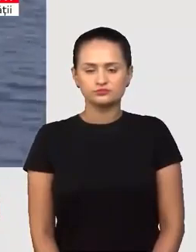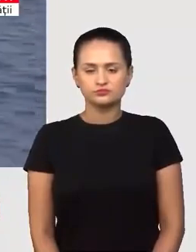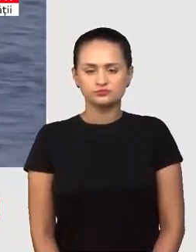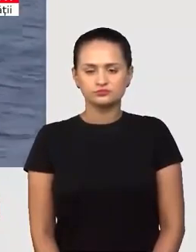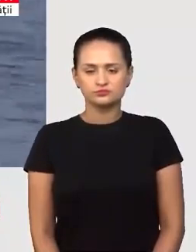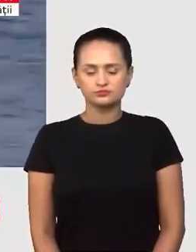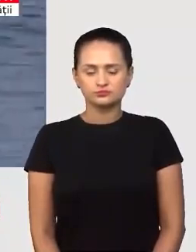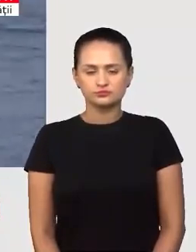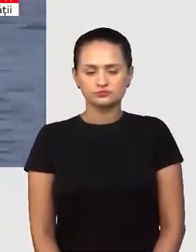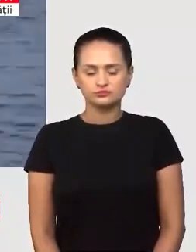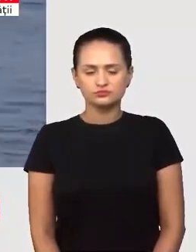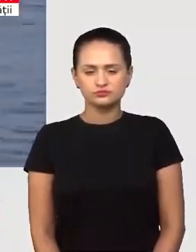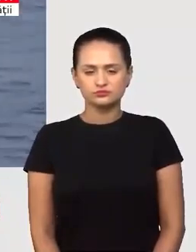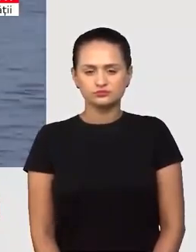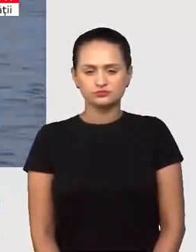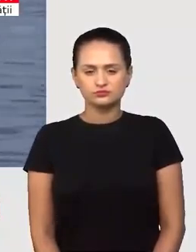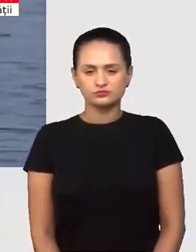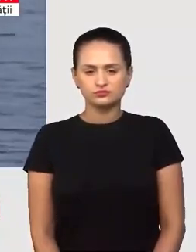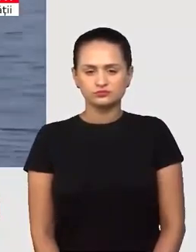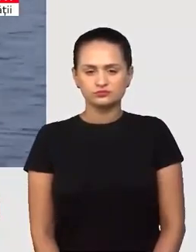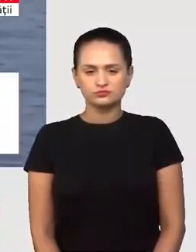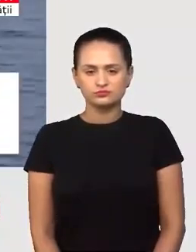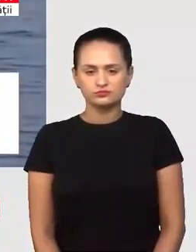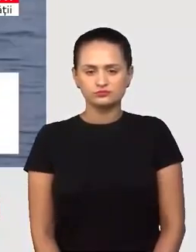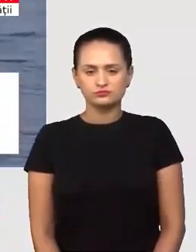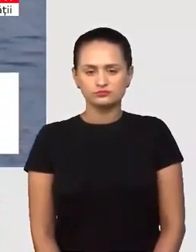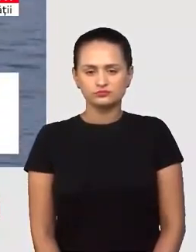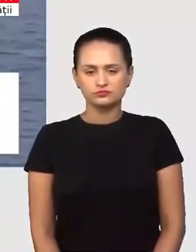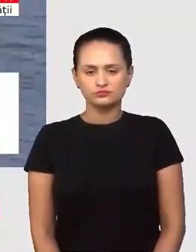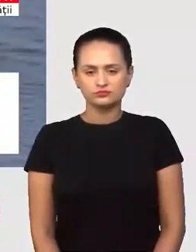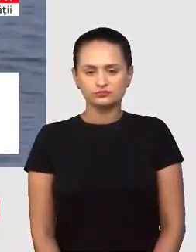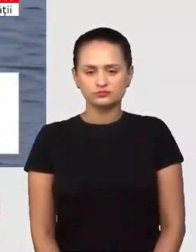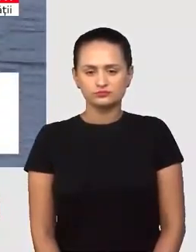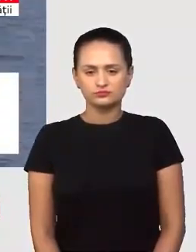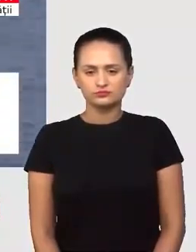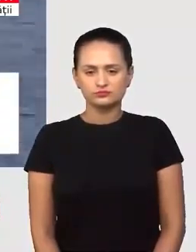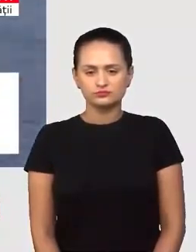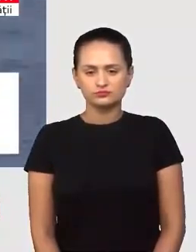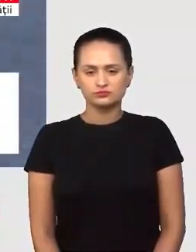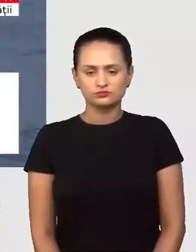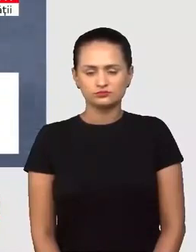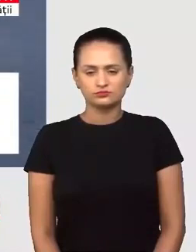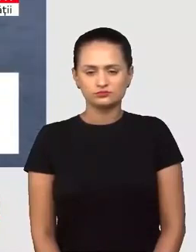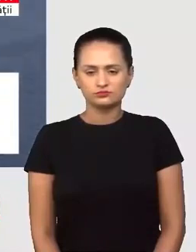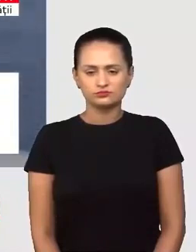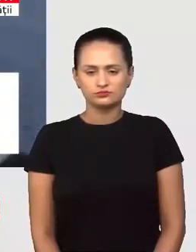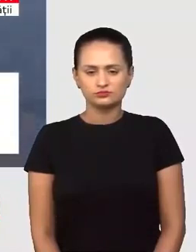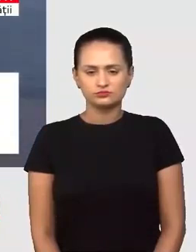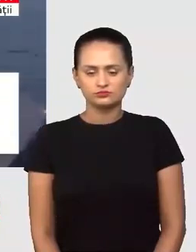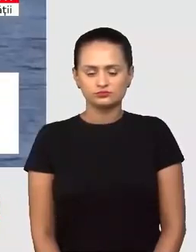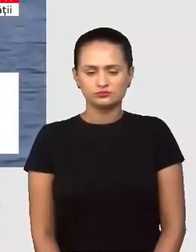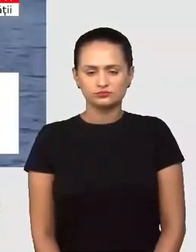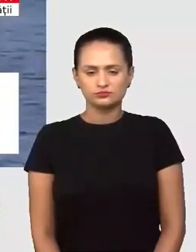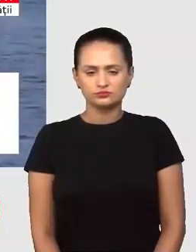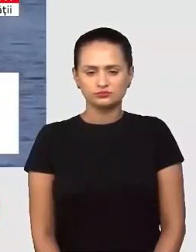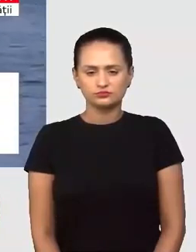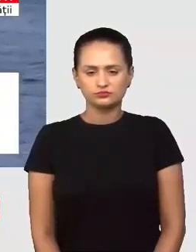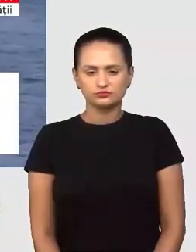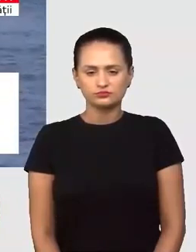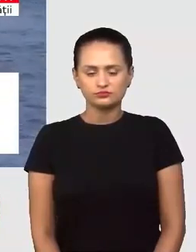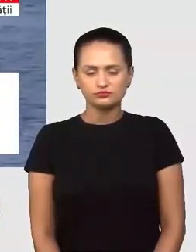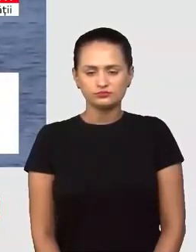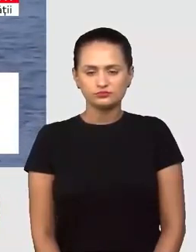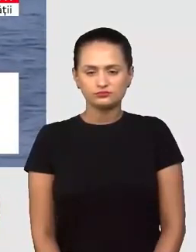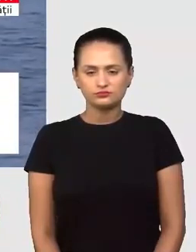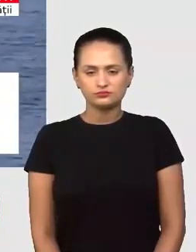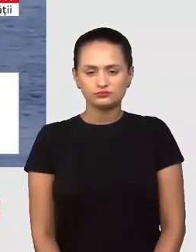din cauza vechimii lanțurilor, acestea se pot desface și, cum spuneam mai devreme, foarte multe sunt purtate de curent. Forțele